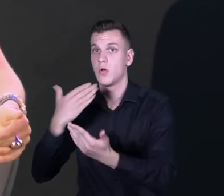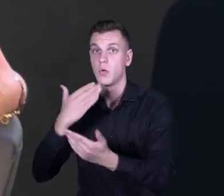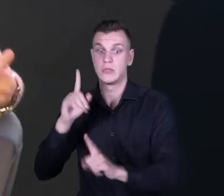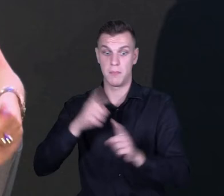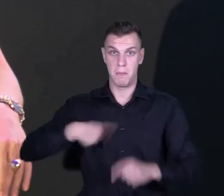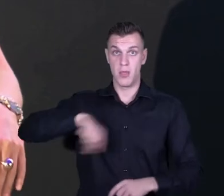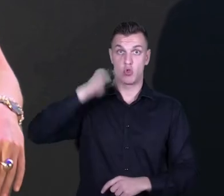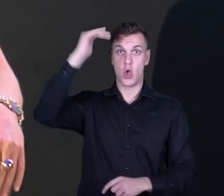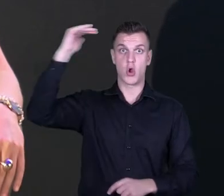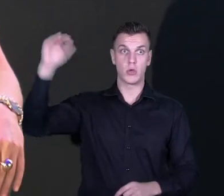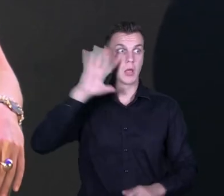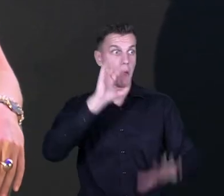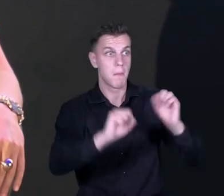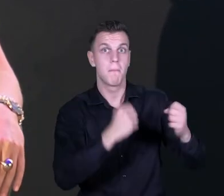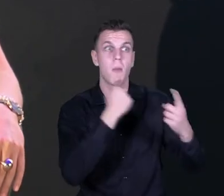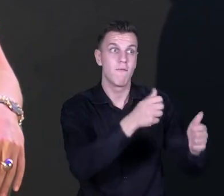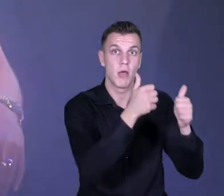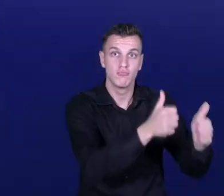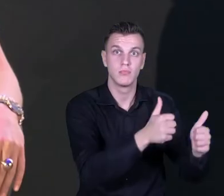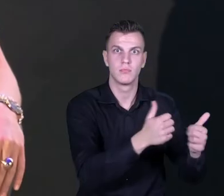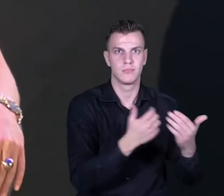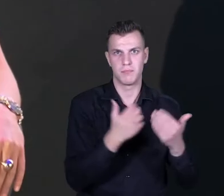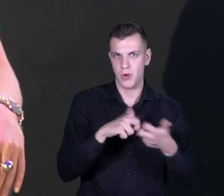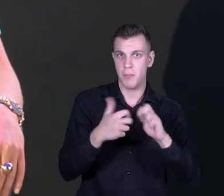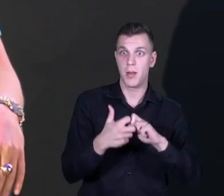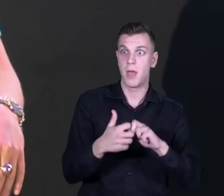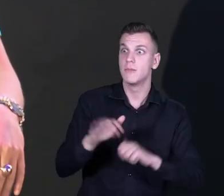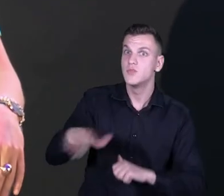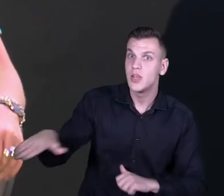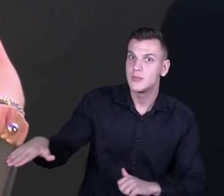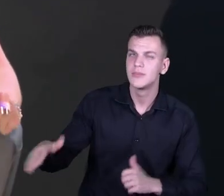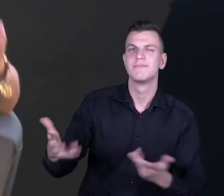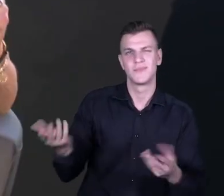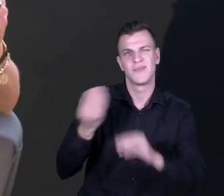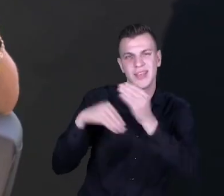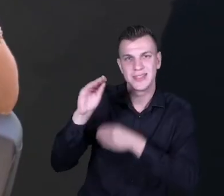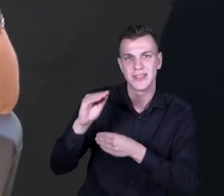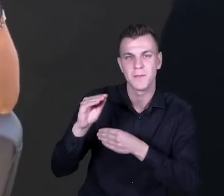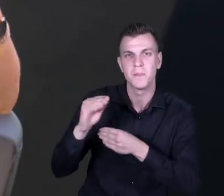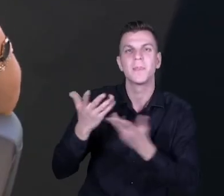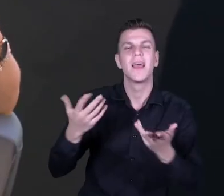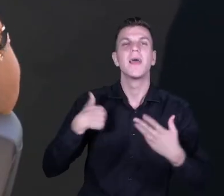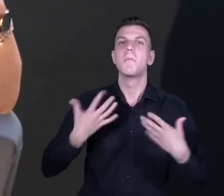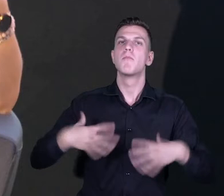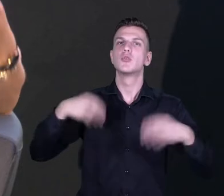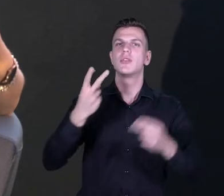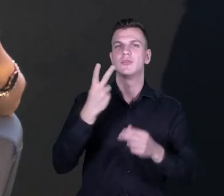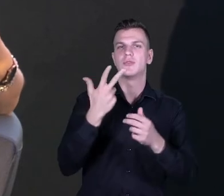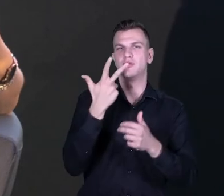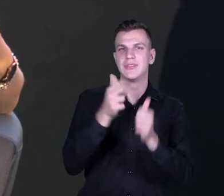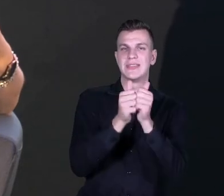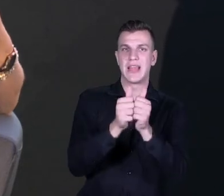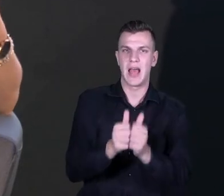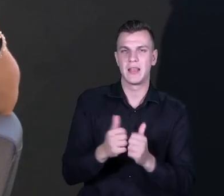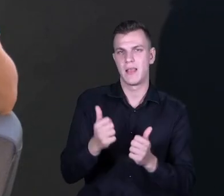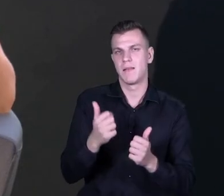z trudem, a co dopiero uczniom. I wymyśliłam trzy zdania na początku takie na dokończenie, by podprowadzić, by